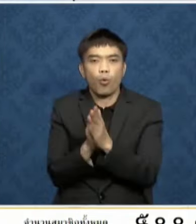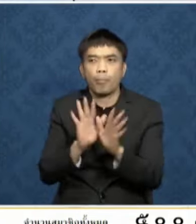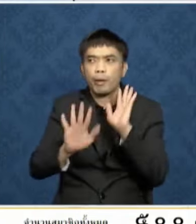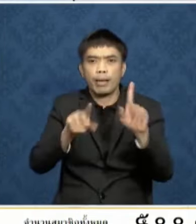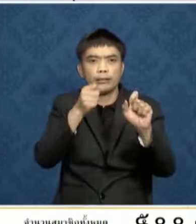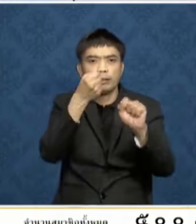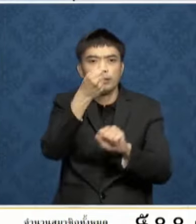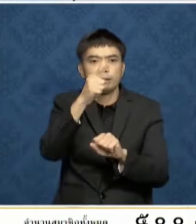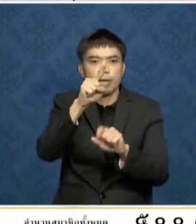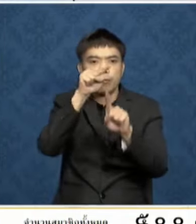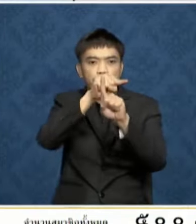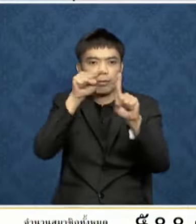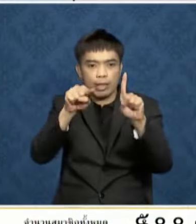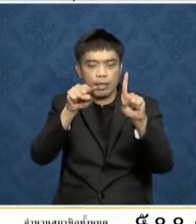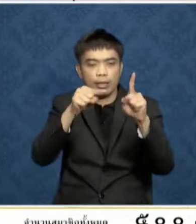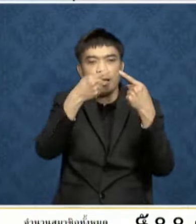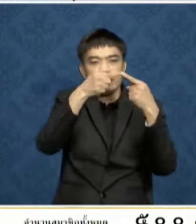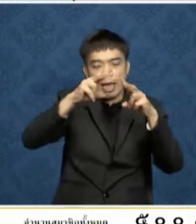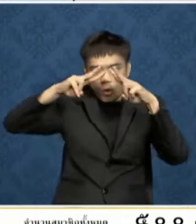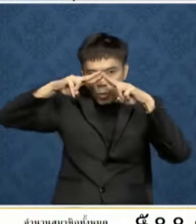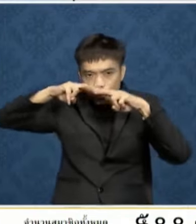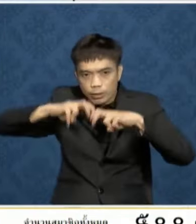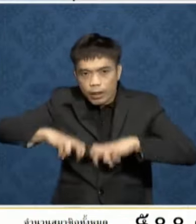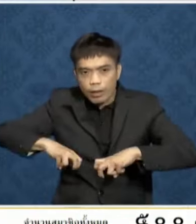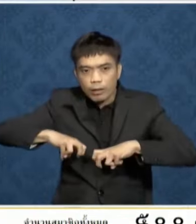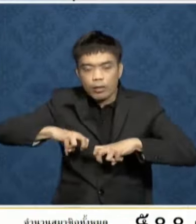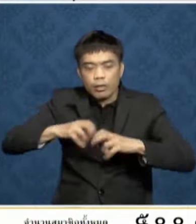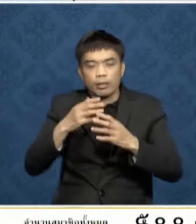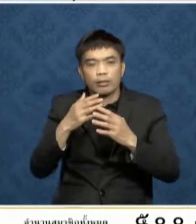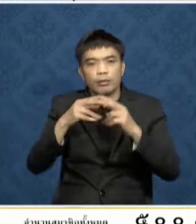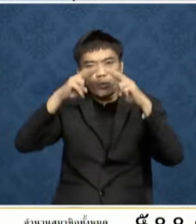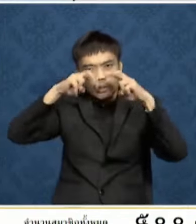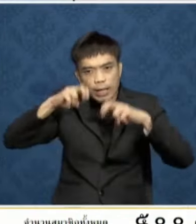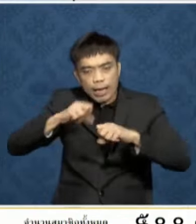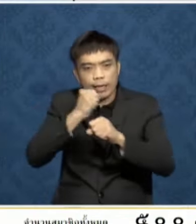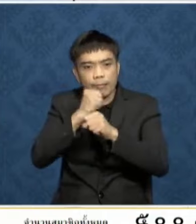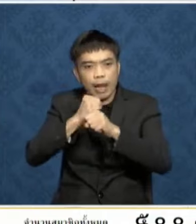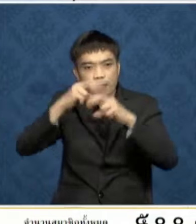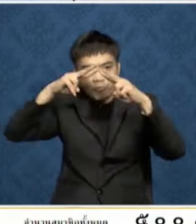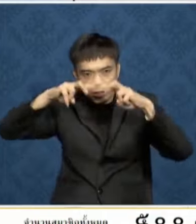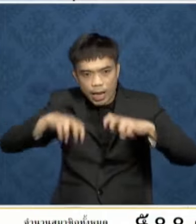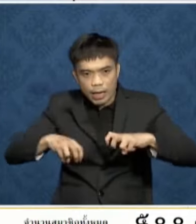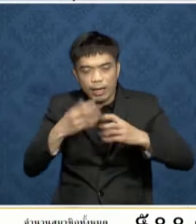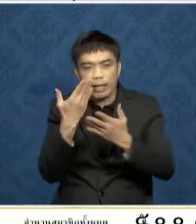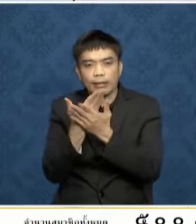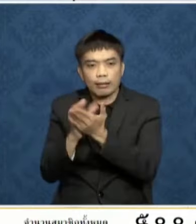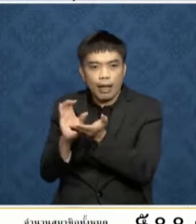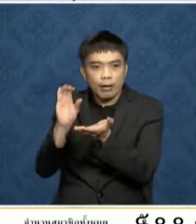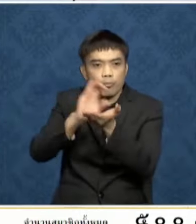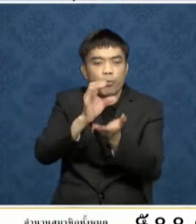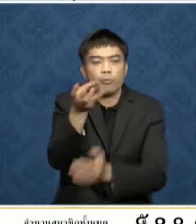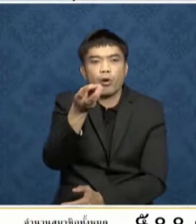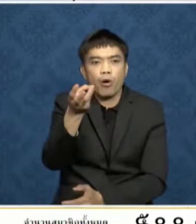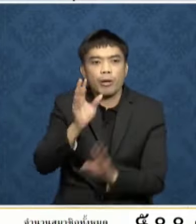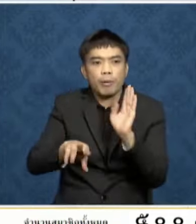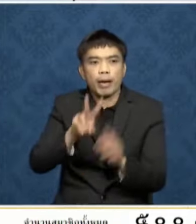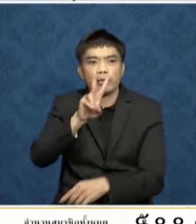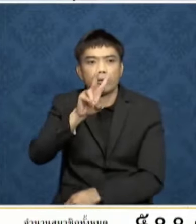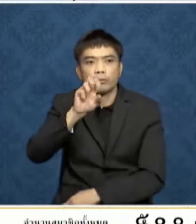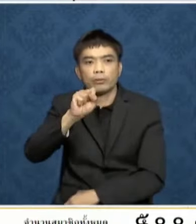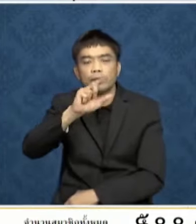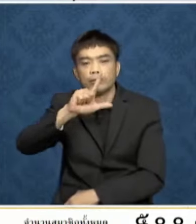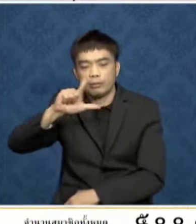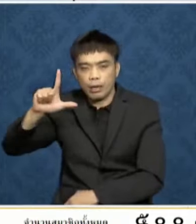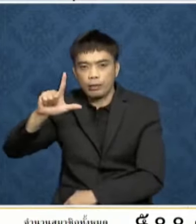ี่11%ส่วนประมาที่ใช้กักวิจัยจะเหนวาเปสตรสวที่น้อยจน่าตกใจจากก้อน กลาหลวทั้หมดประมาณกลาห์ ล้านบาด